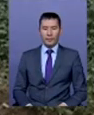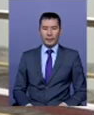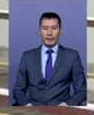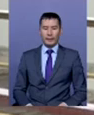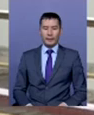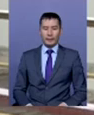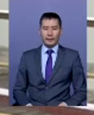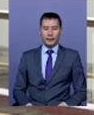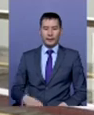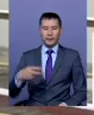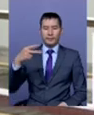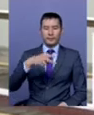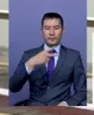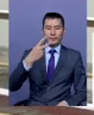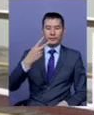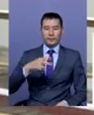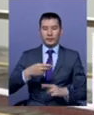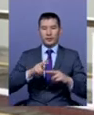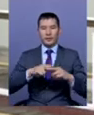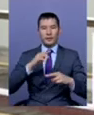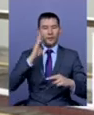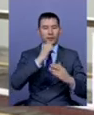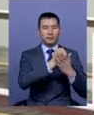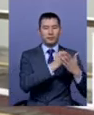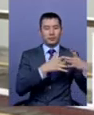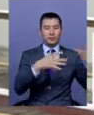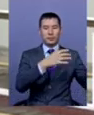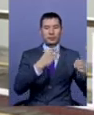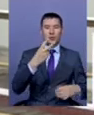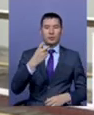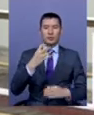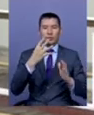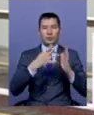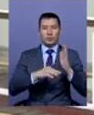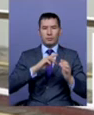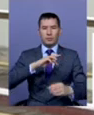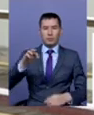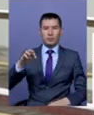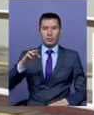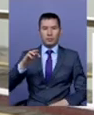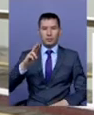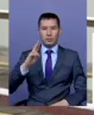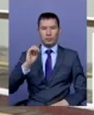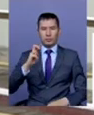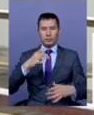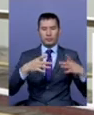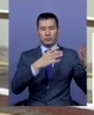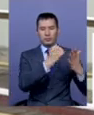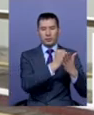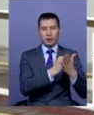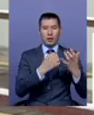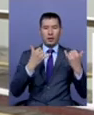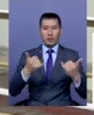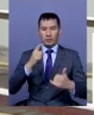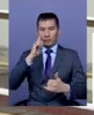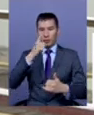жылдың егістік кезеңінің басында Бартоғай су қоймасында 292 миллион текше метр су жиналған. Бірақ мамандар биыл сәуір мен шілде айларында судың көлемі азайып